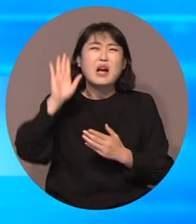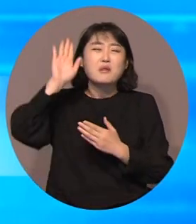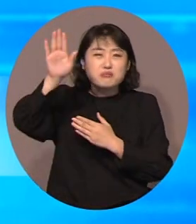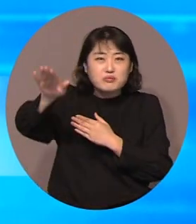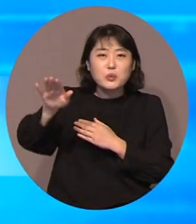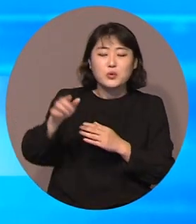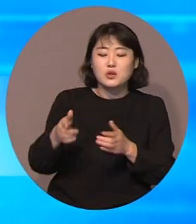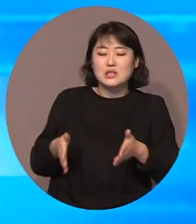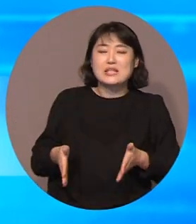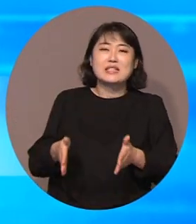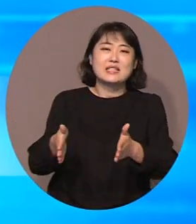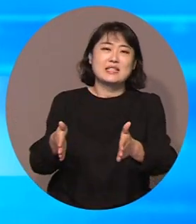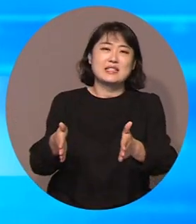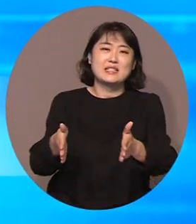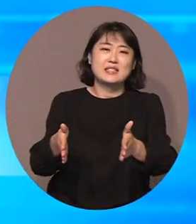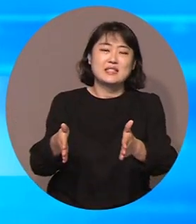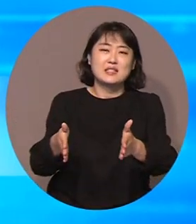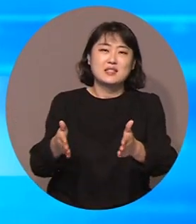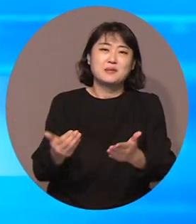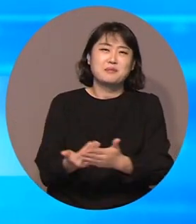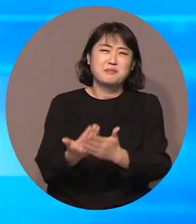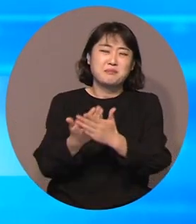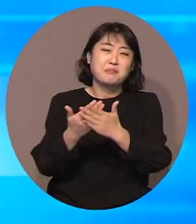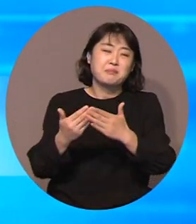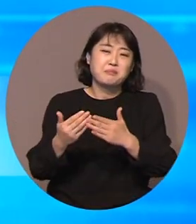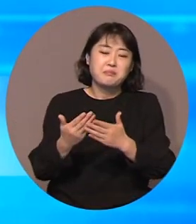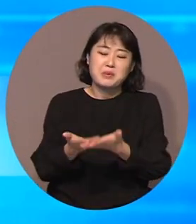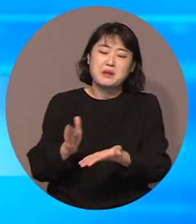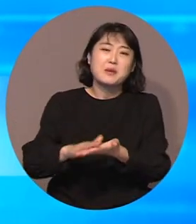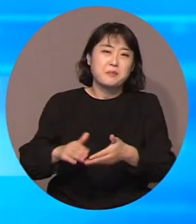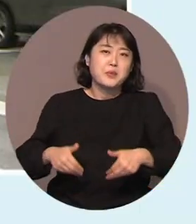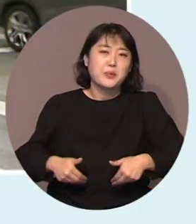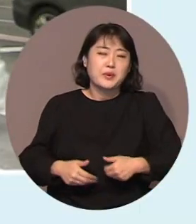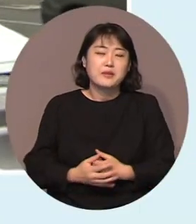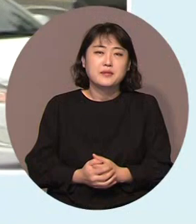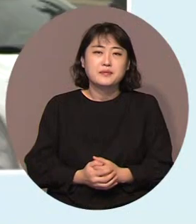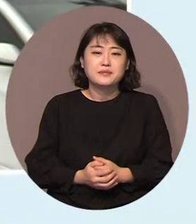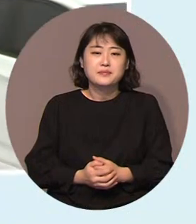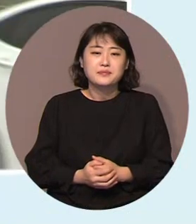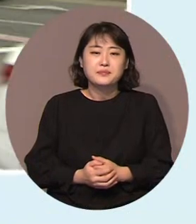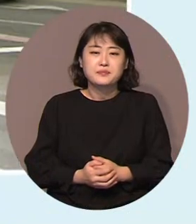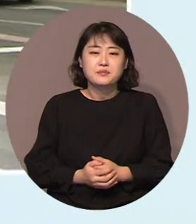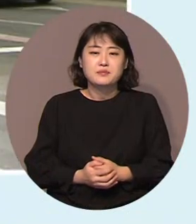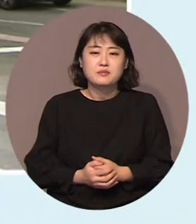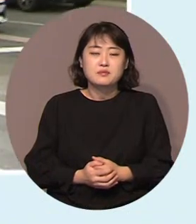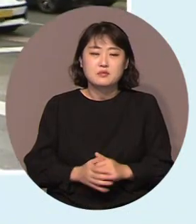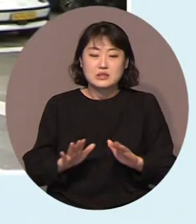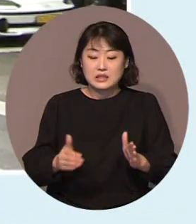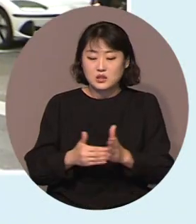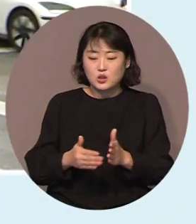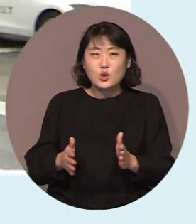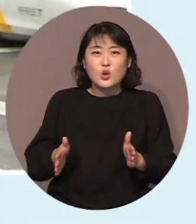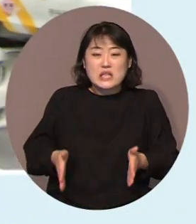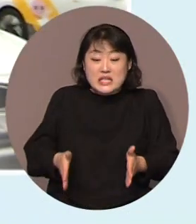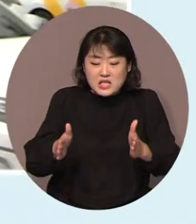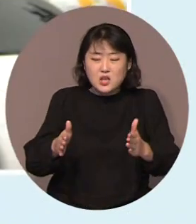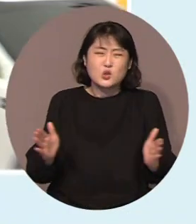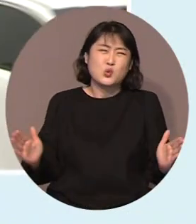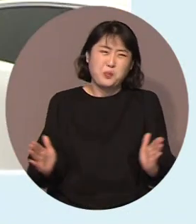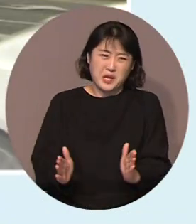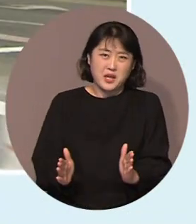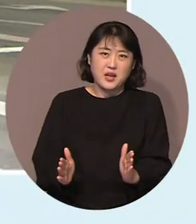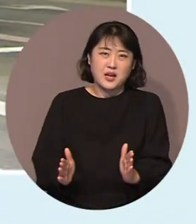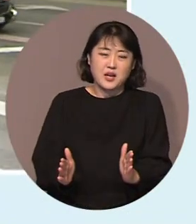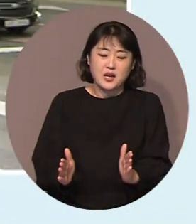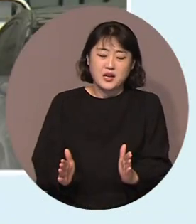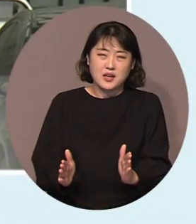도로 체계를 개편하는 우리가 계획이 필요한데요. 지금 이제까지 도로가 너무 좁았고 네. 체계적으로